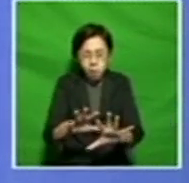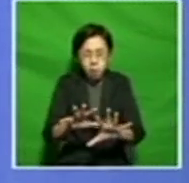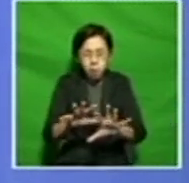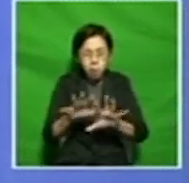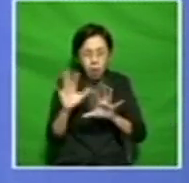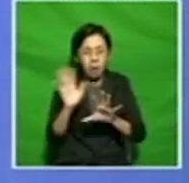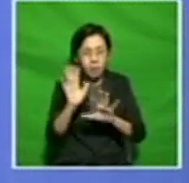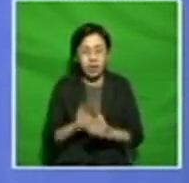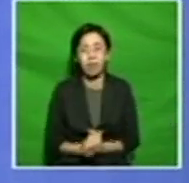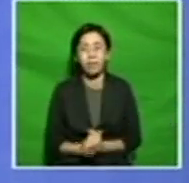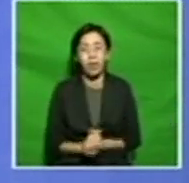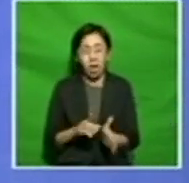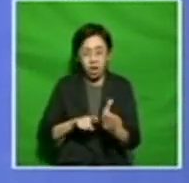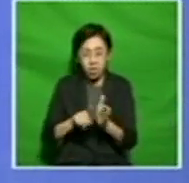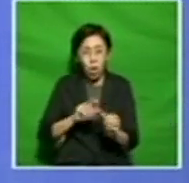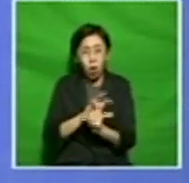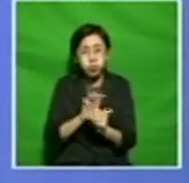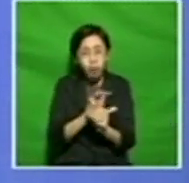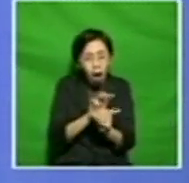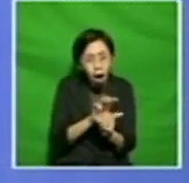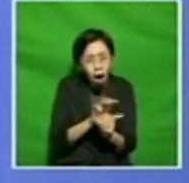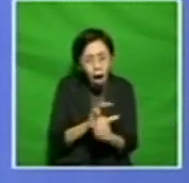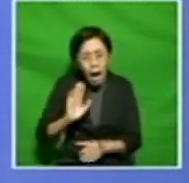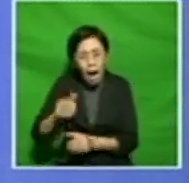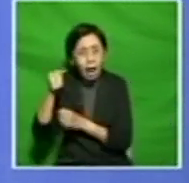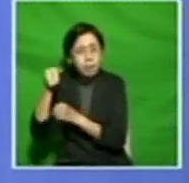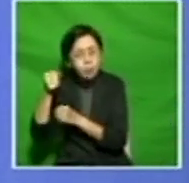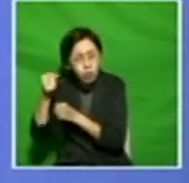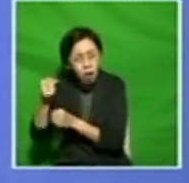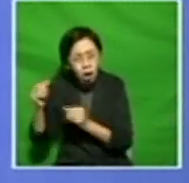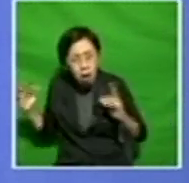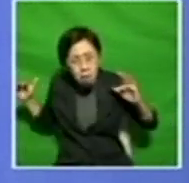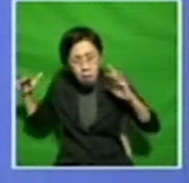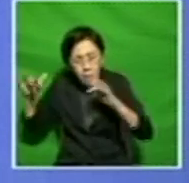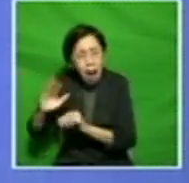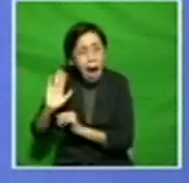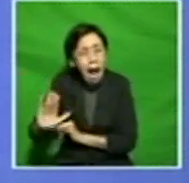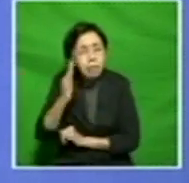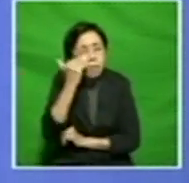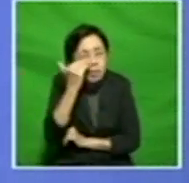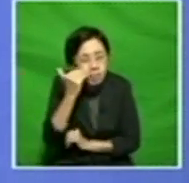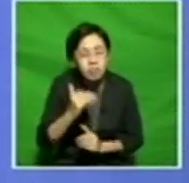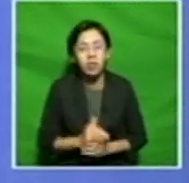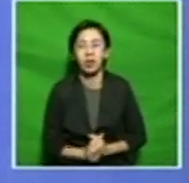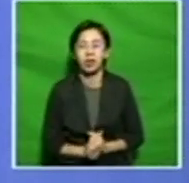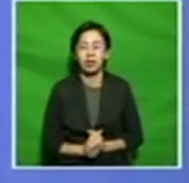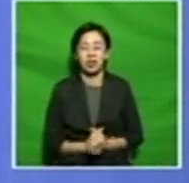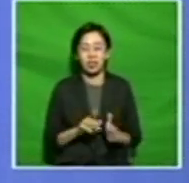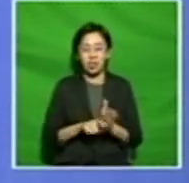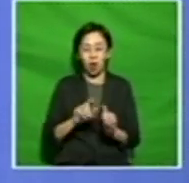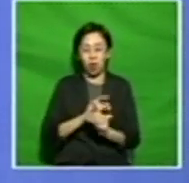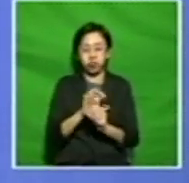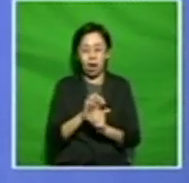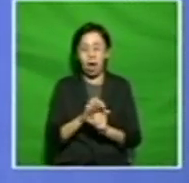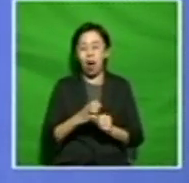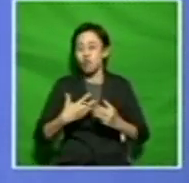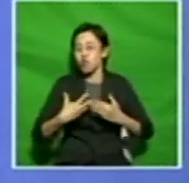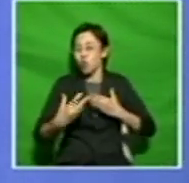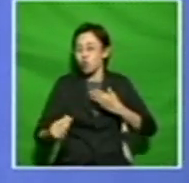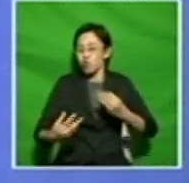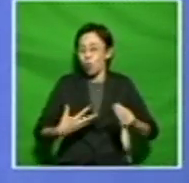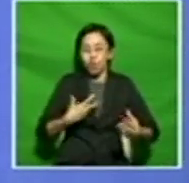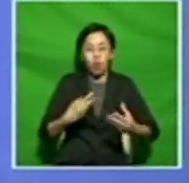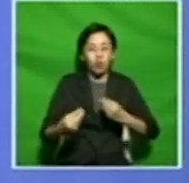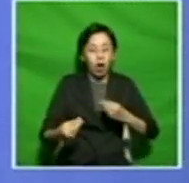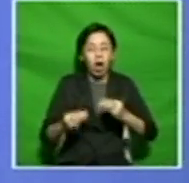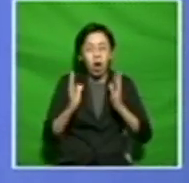จะสู้กับโควิดเกี่ยวอะไรกับการห้ามชุมนุมก็เพราะโควิดมันไปพร้อมกับการชุมนุมเราจึงต้องระวังที่เรียกว่าโ